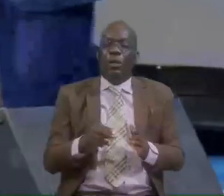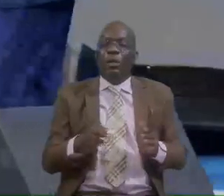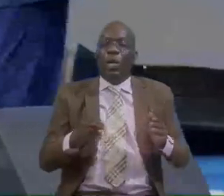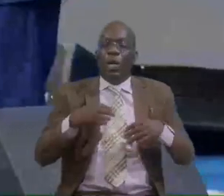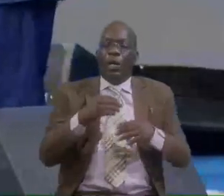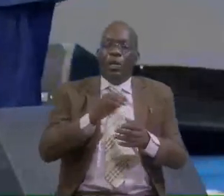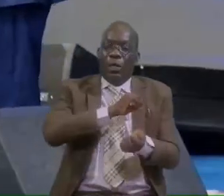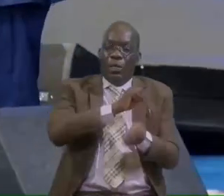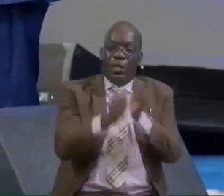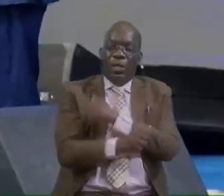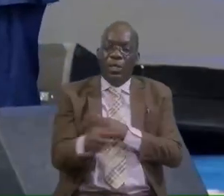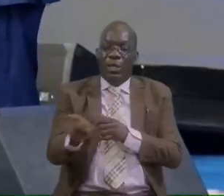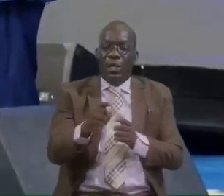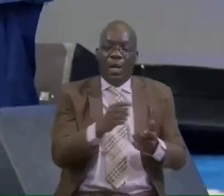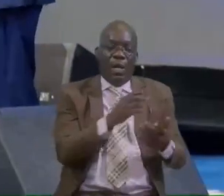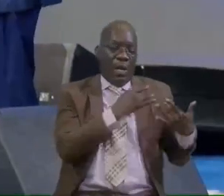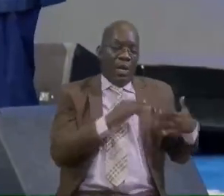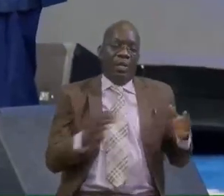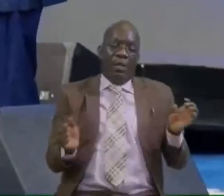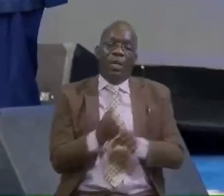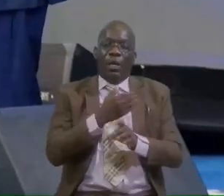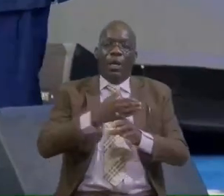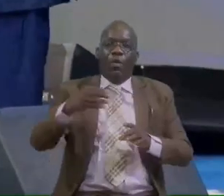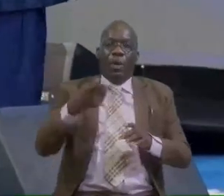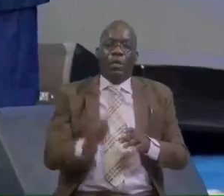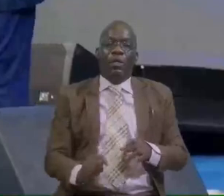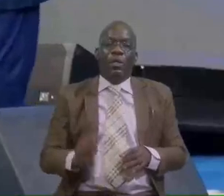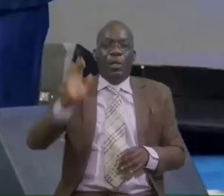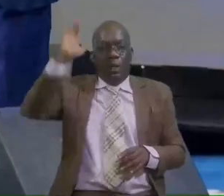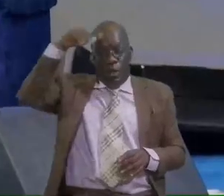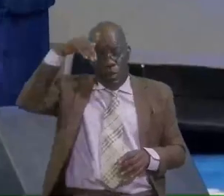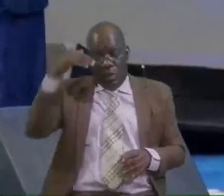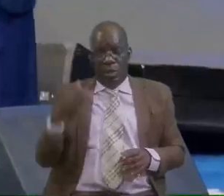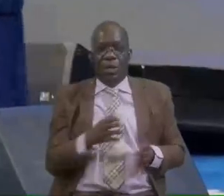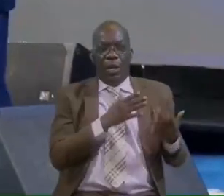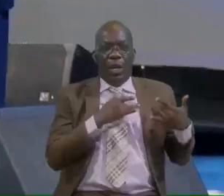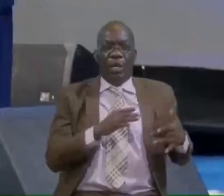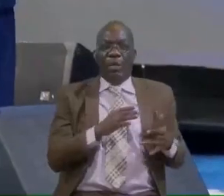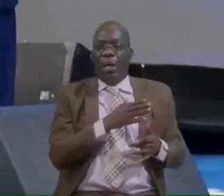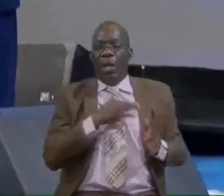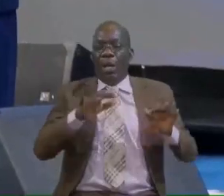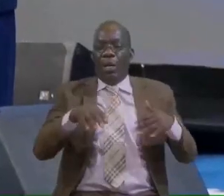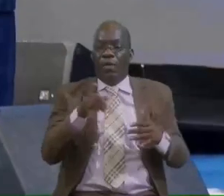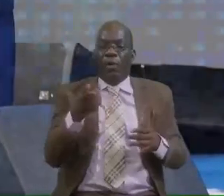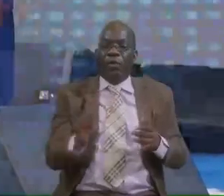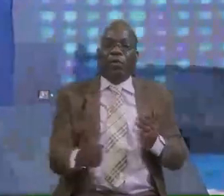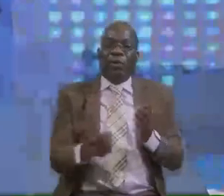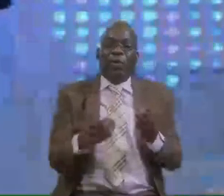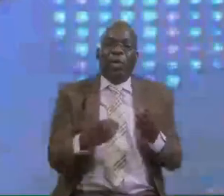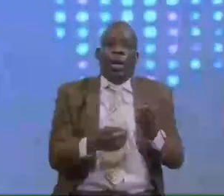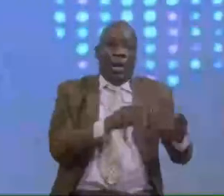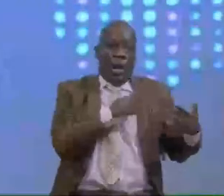ôte le cœur de pierre et donne le cœur de chair. Si tu ne pries pas pour